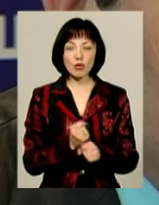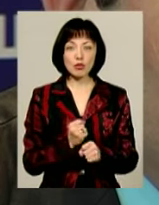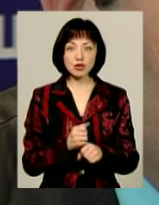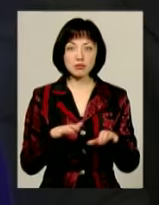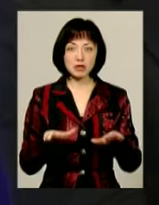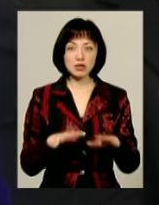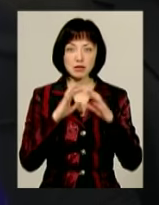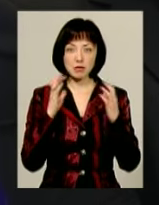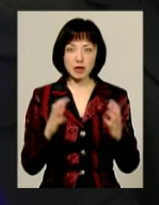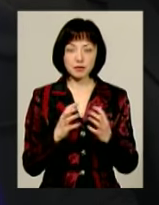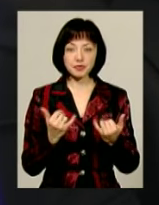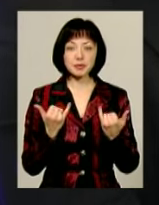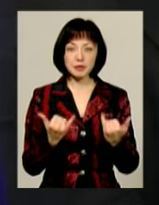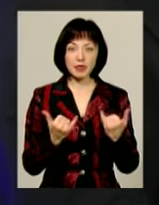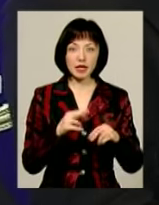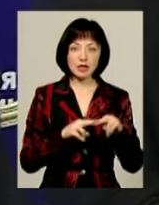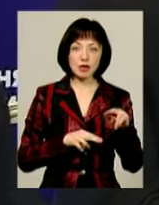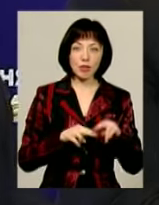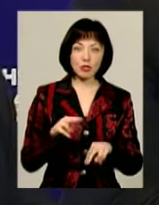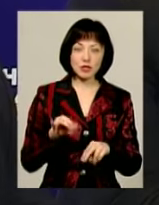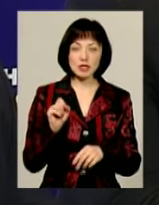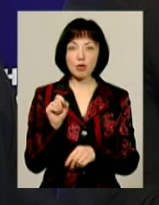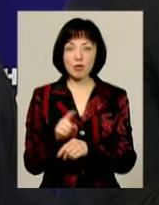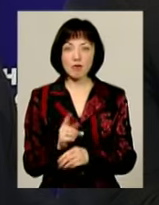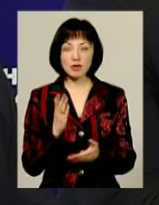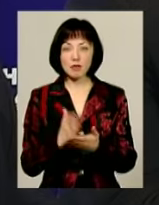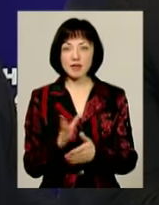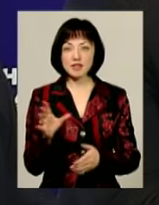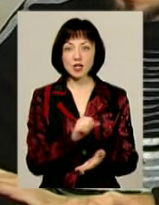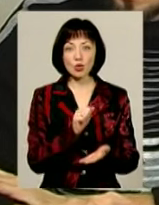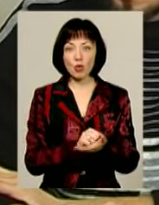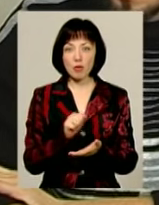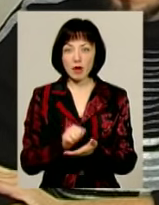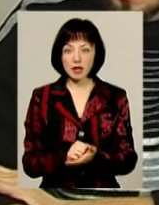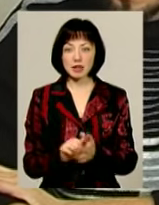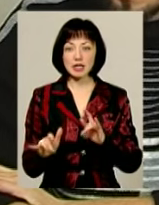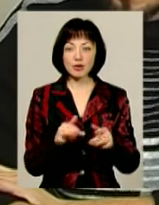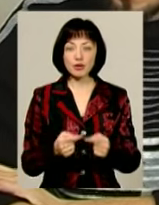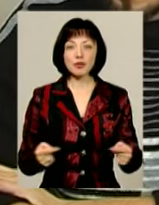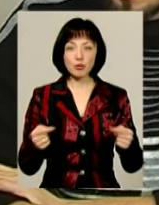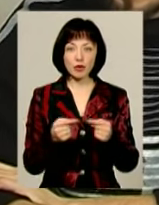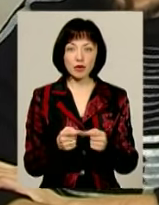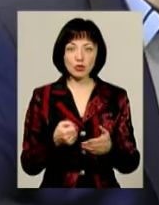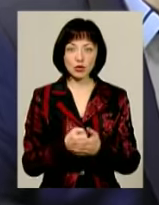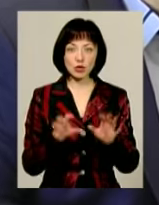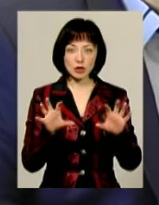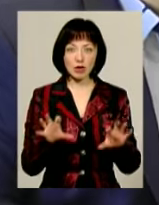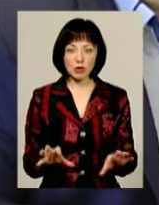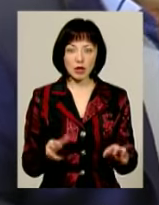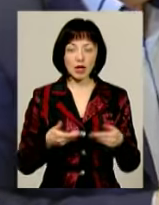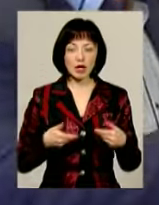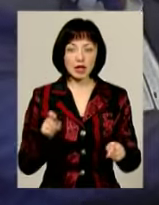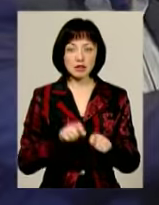місця збереження. Наразі і забудовник, і замовник мають усі документи і діють відповідно до букви закону. Нас